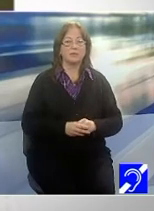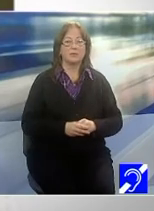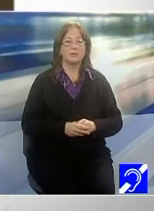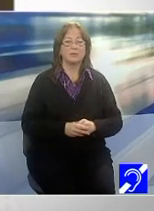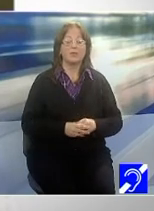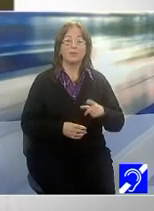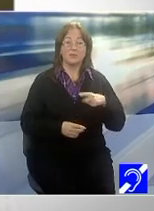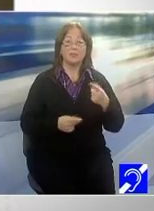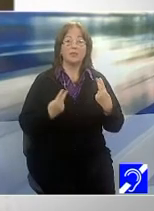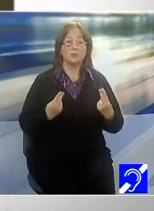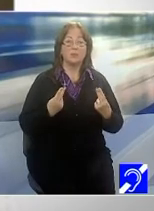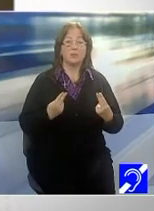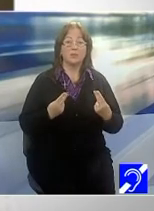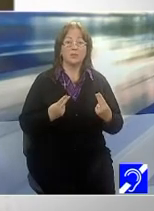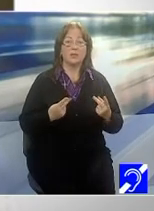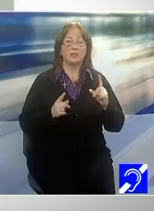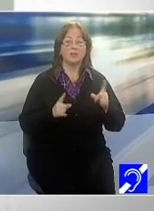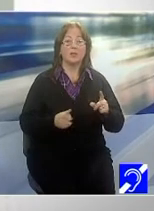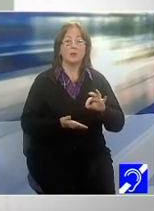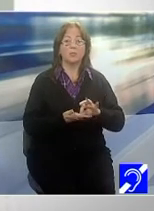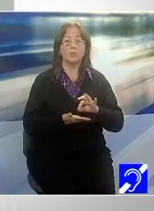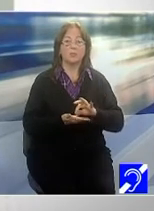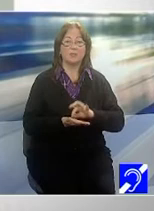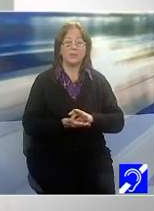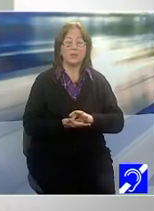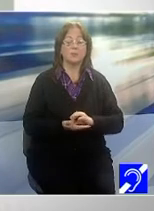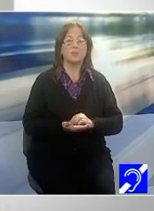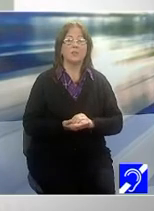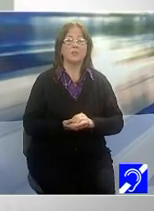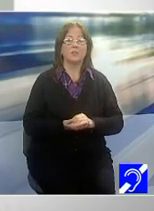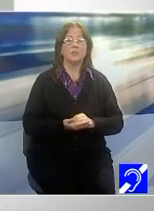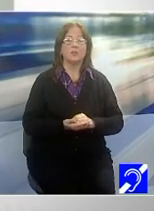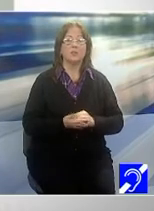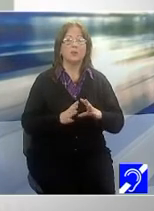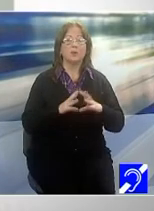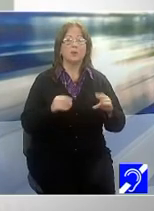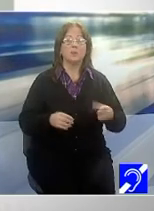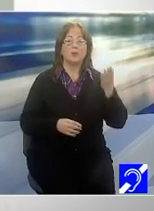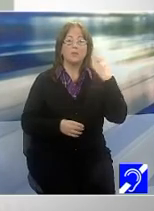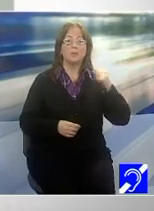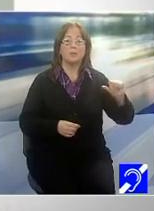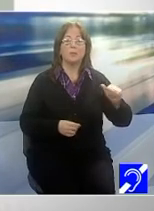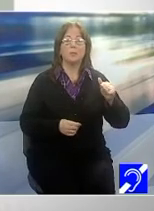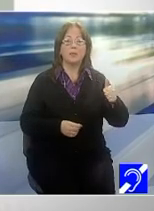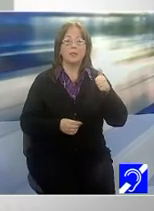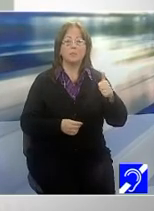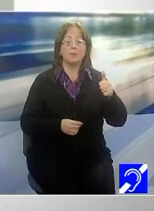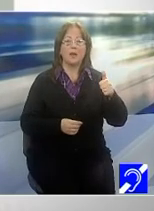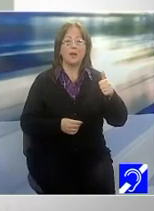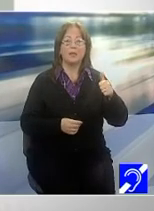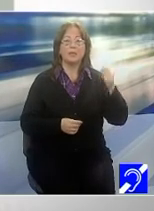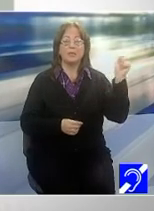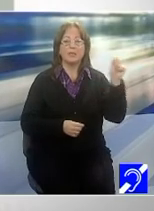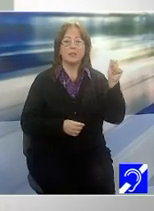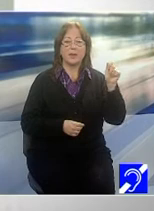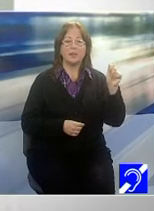Este important să punctăm că România a fost prima țară din lume care a